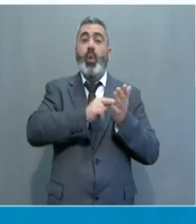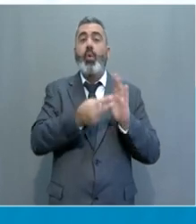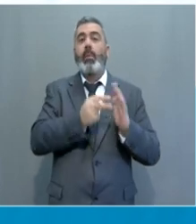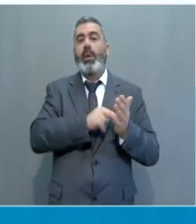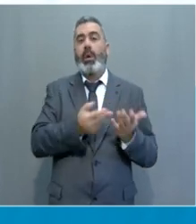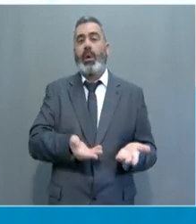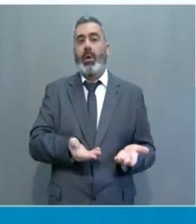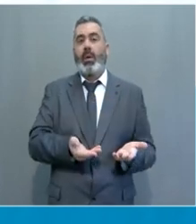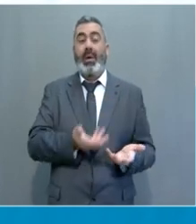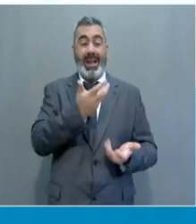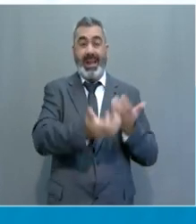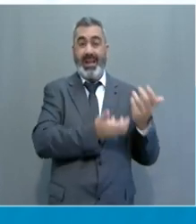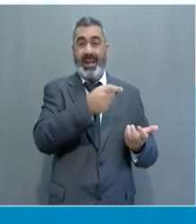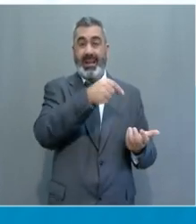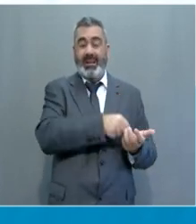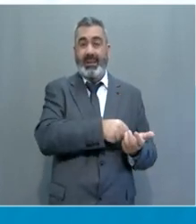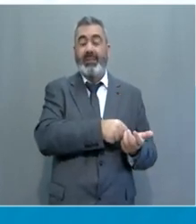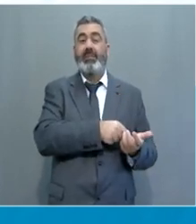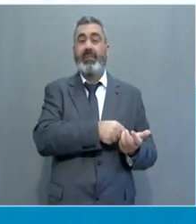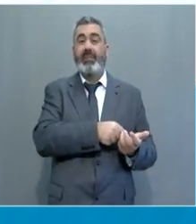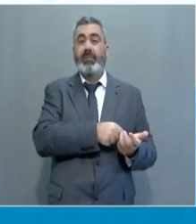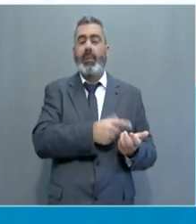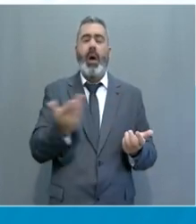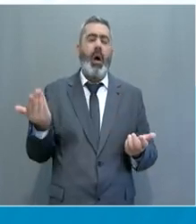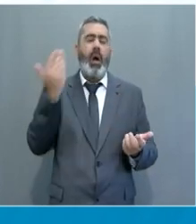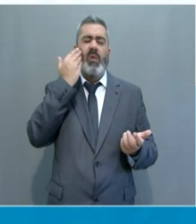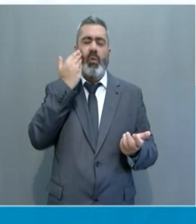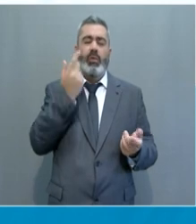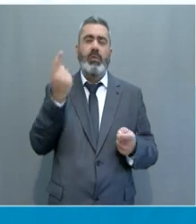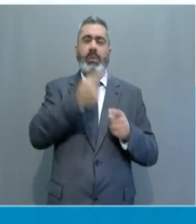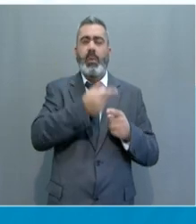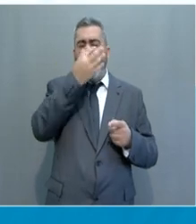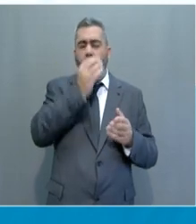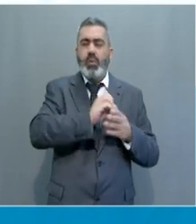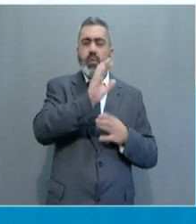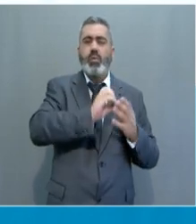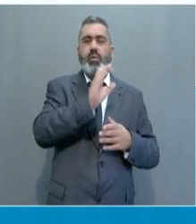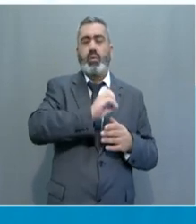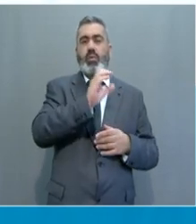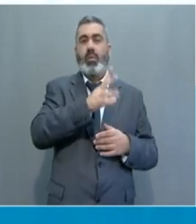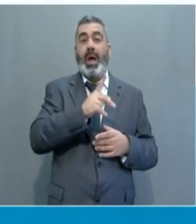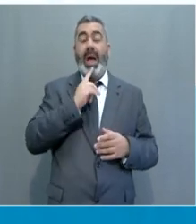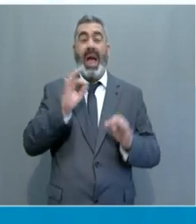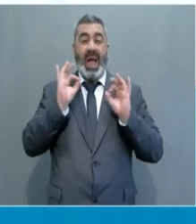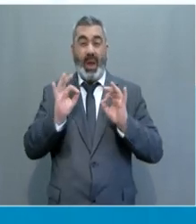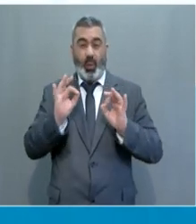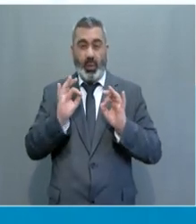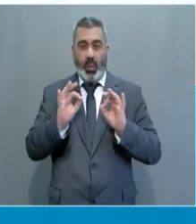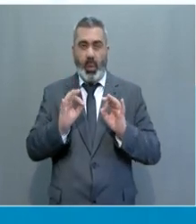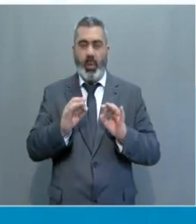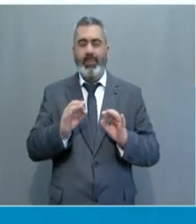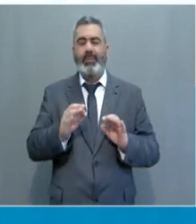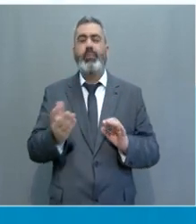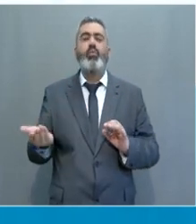λόγους. Ο Λιγνίτης είναι ακριβώς και ρυπογόνος. Υποκανονικές συνθήκες, πολύ